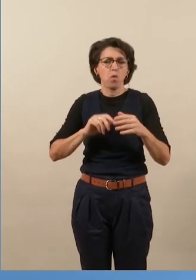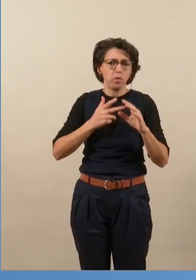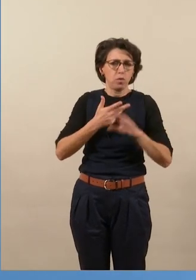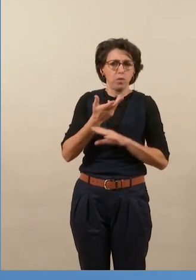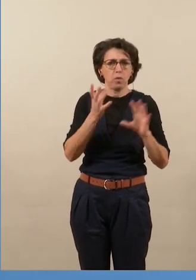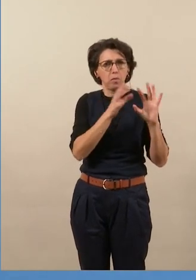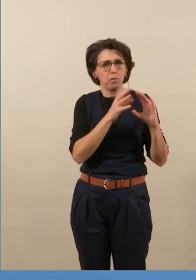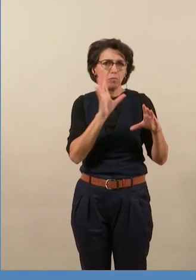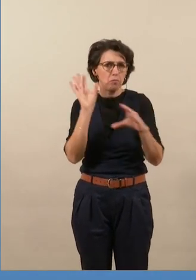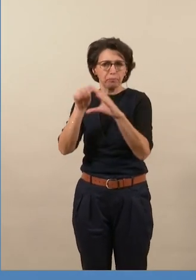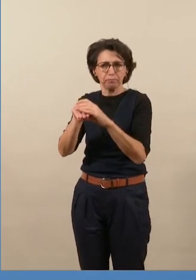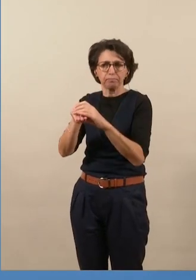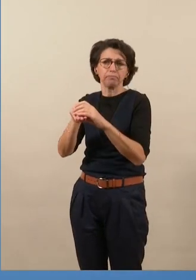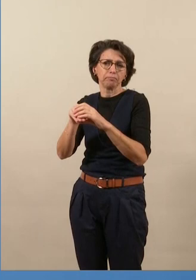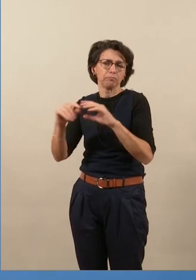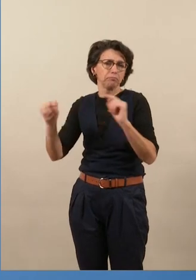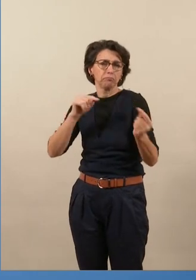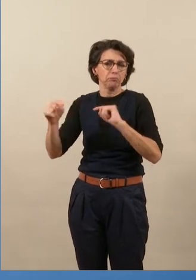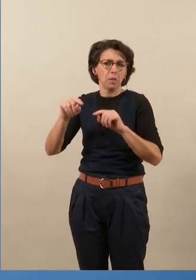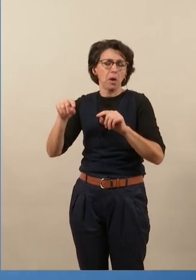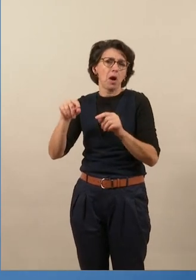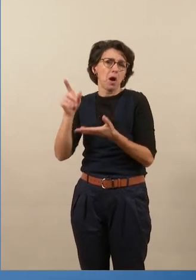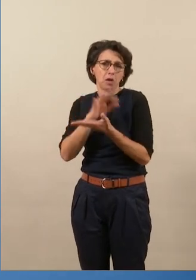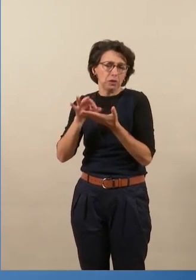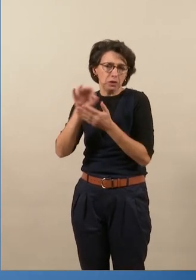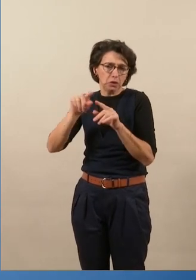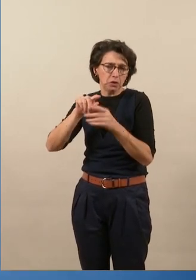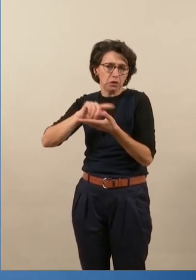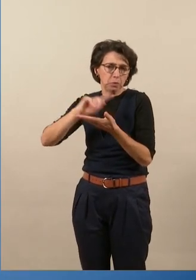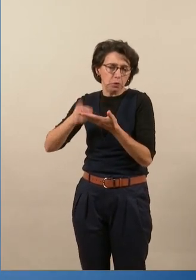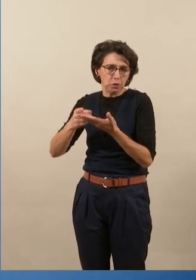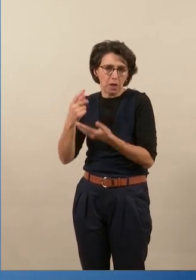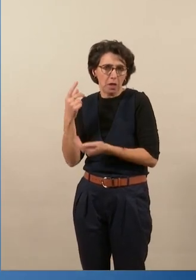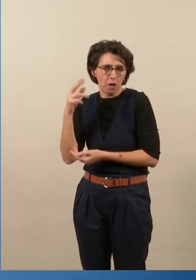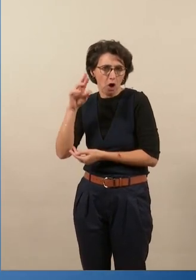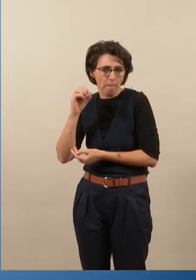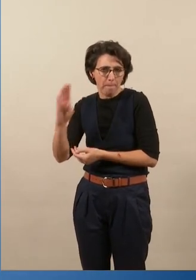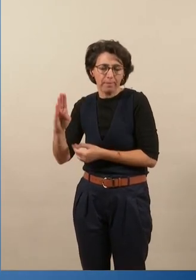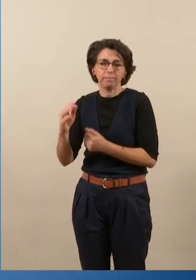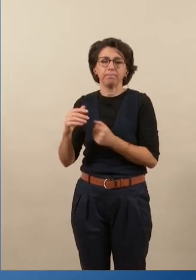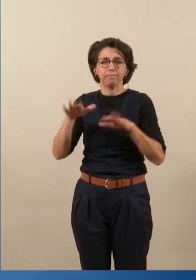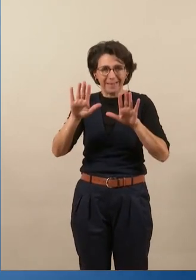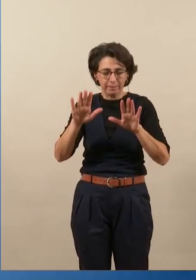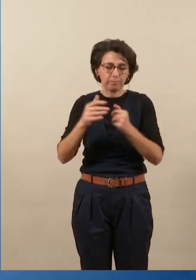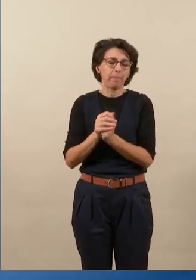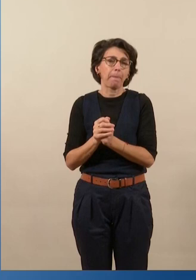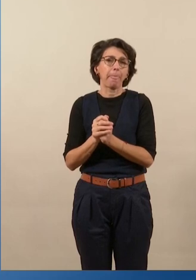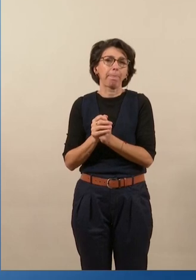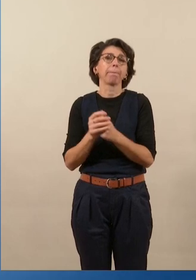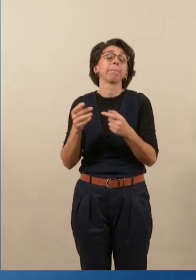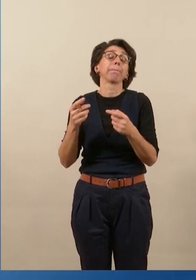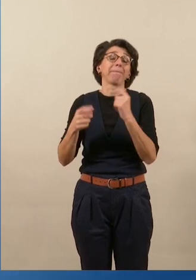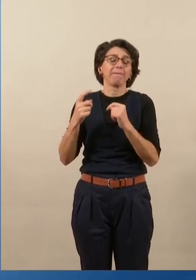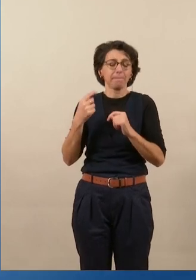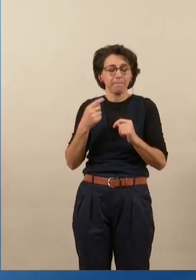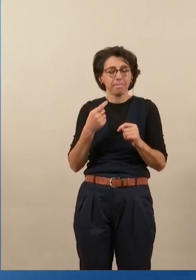quelques éléments financiers et là pour rien vous cacher pour nous il y a y a y a y a un vrai problème alors parlons du fameux bouclier social